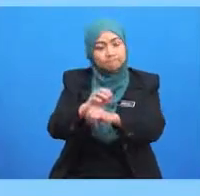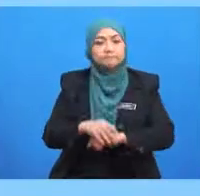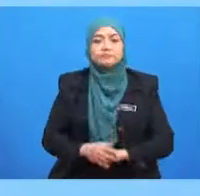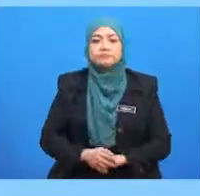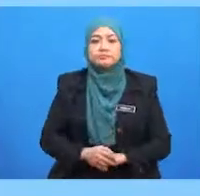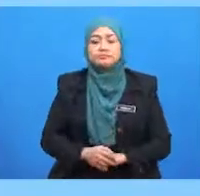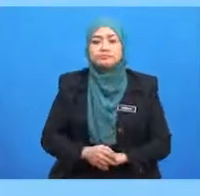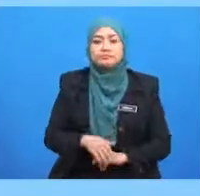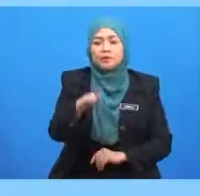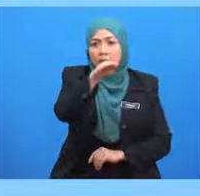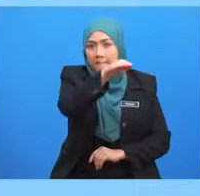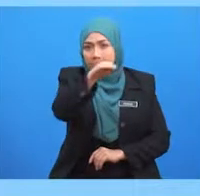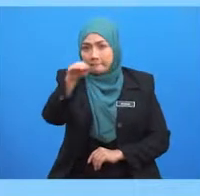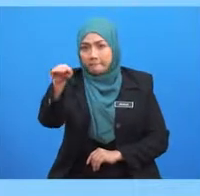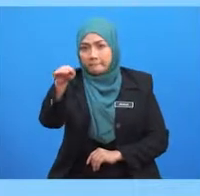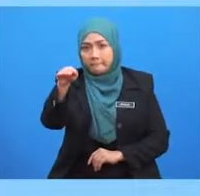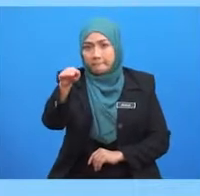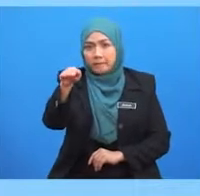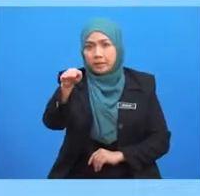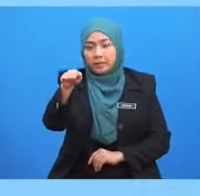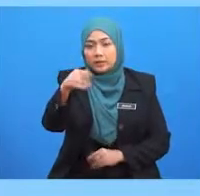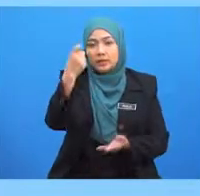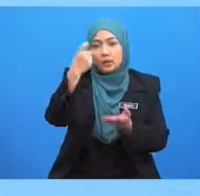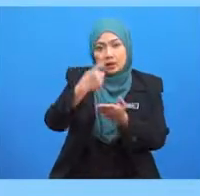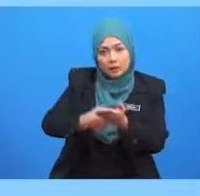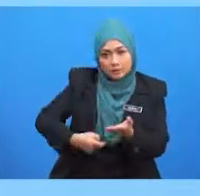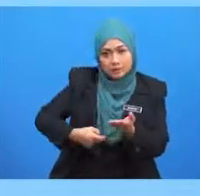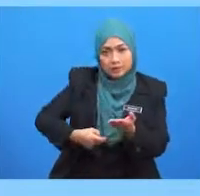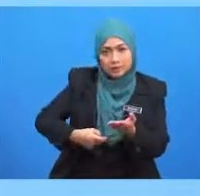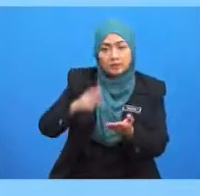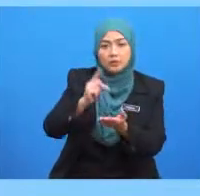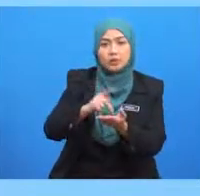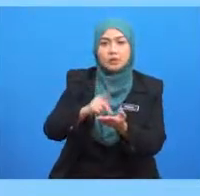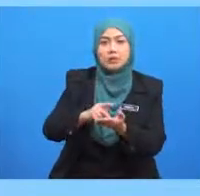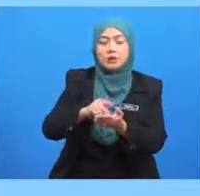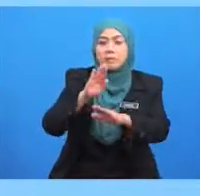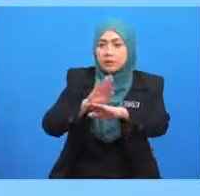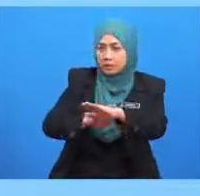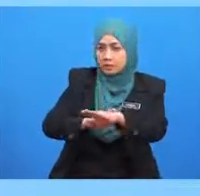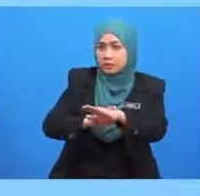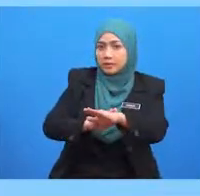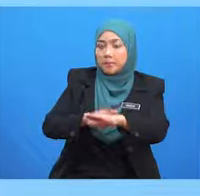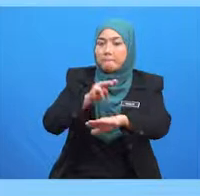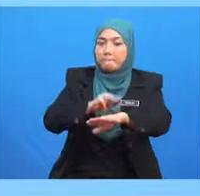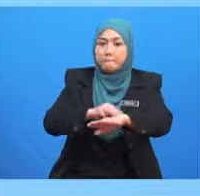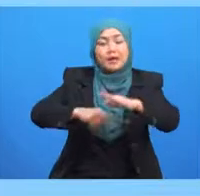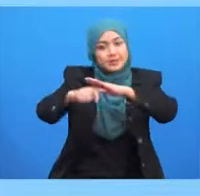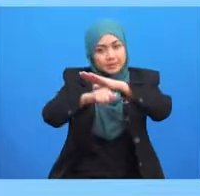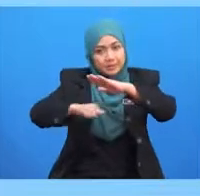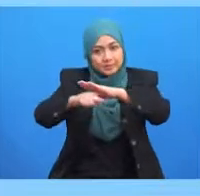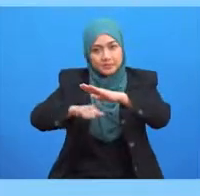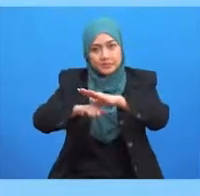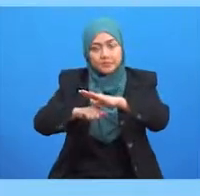bahagia dengan harga atau on Titi father's day